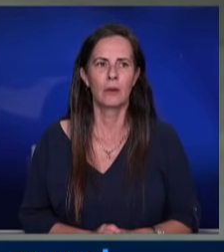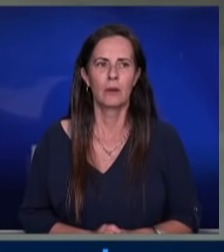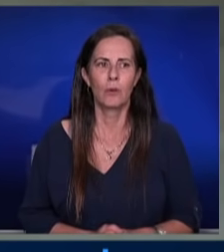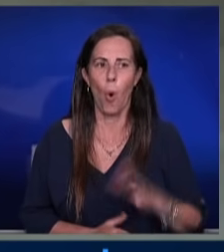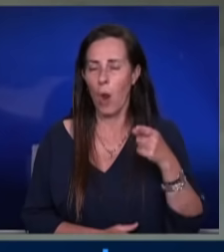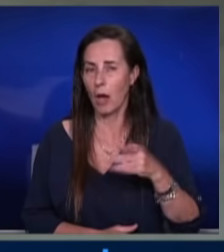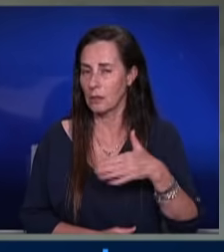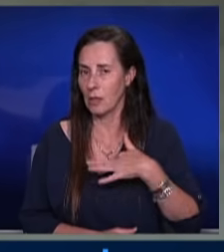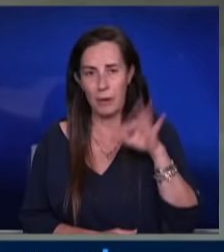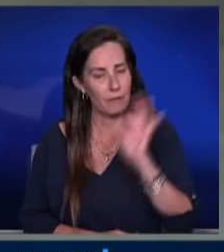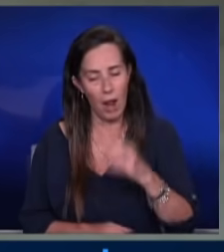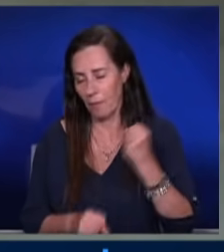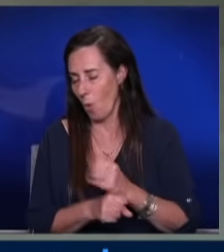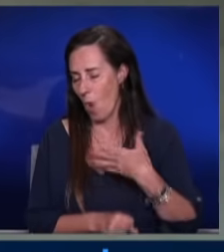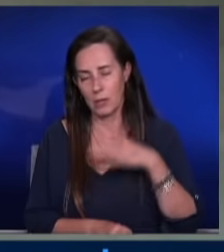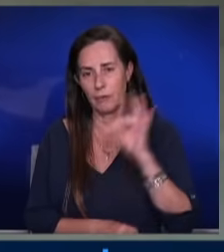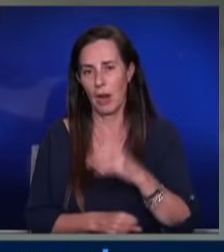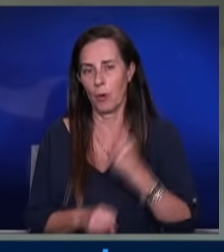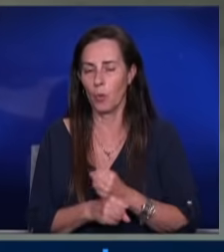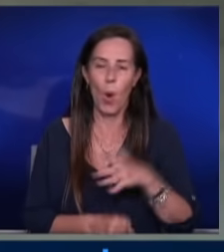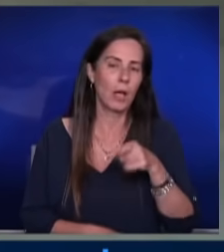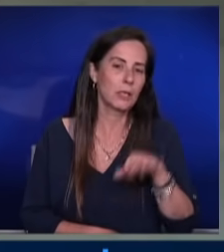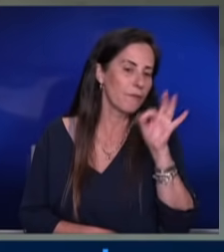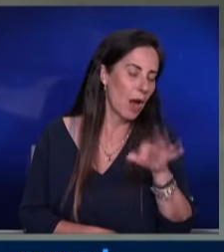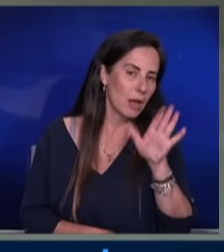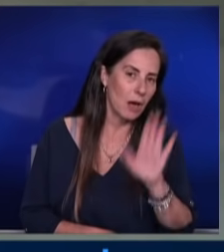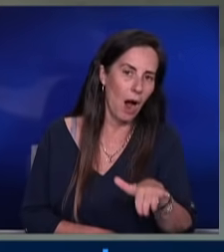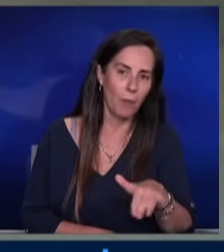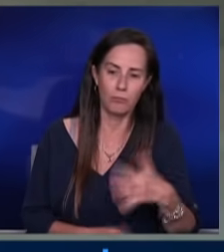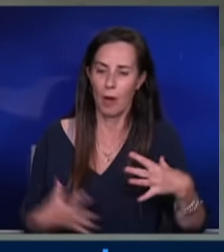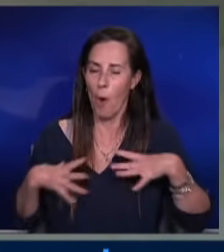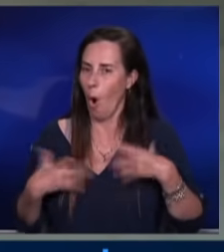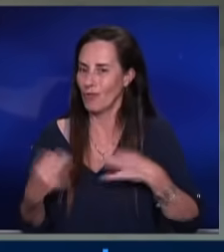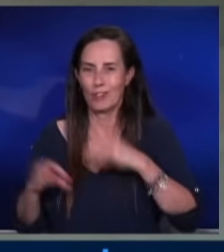ייתכן וזה יפגע לי גם בענייני עבודה, ייתכן שזה יפגע לי כמובן בחופש התנועה